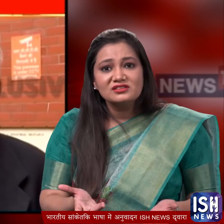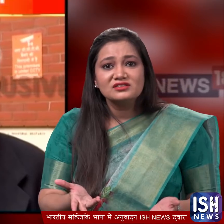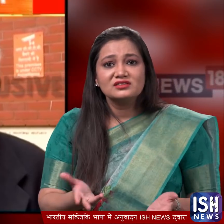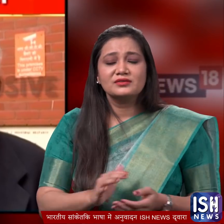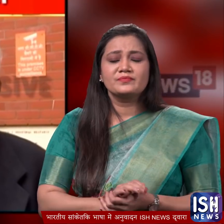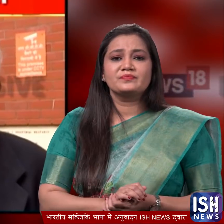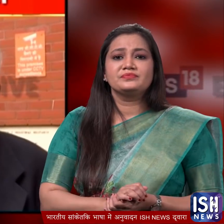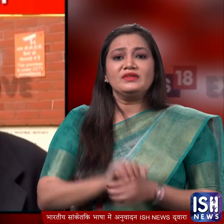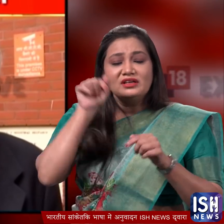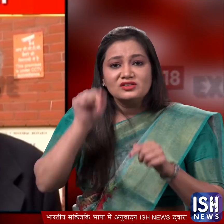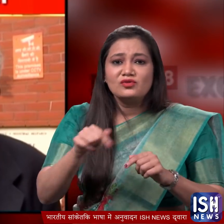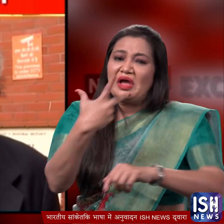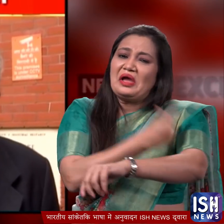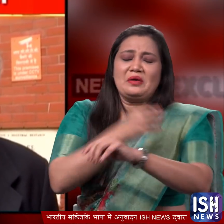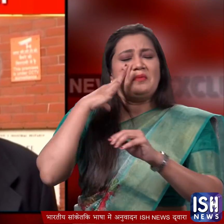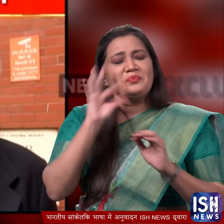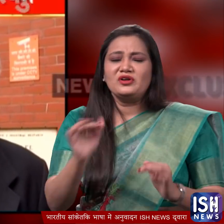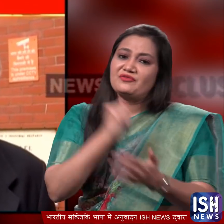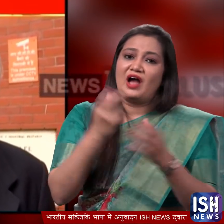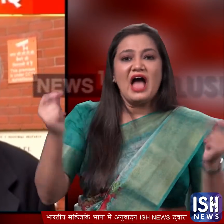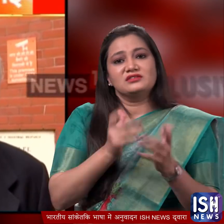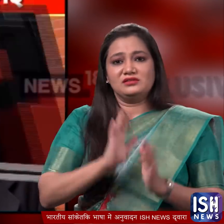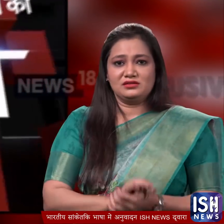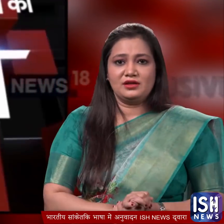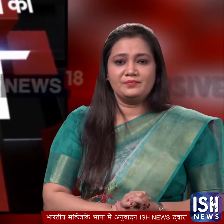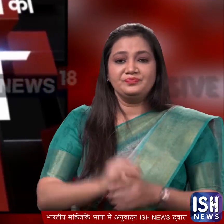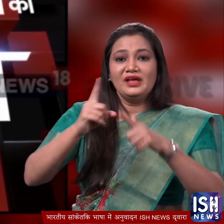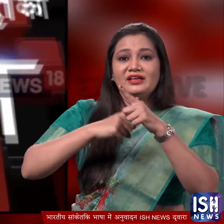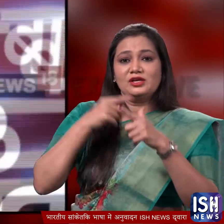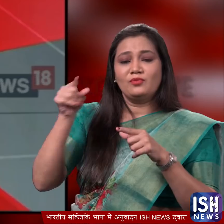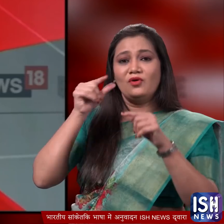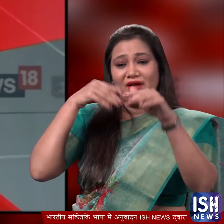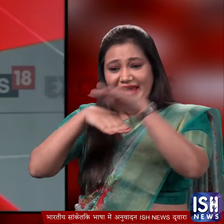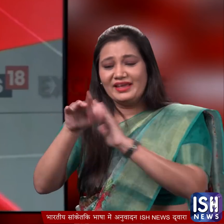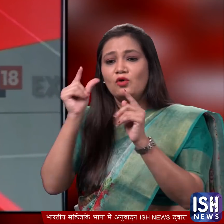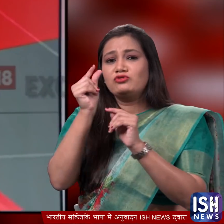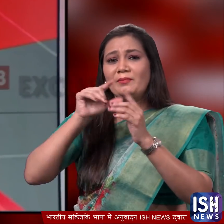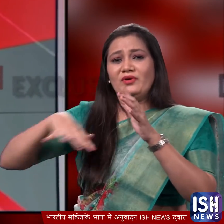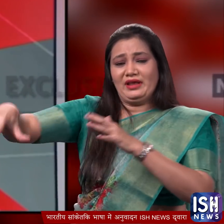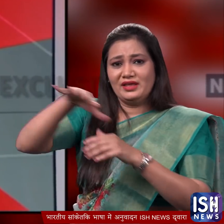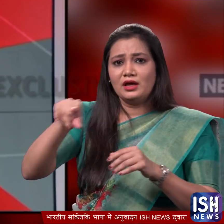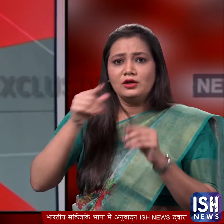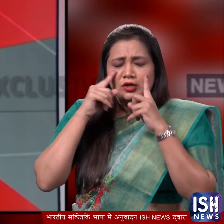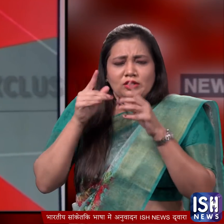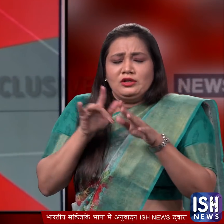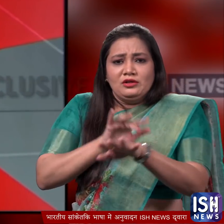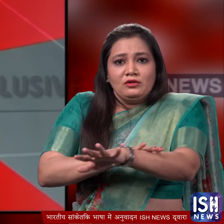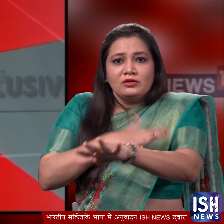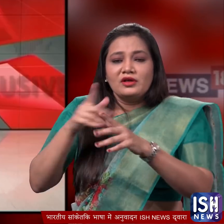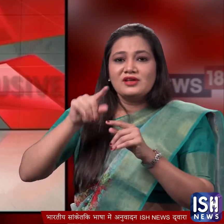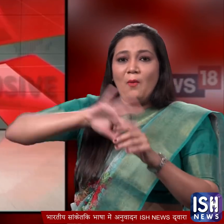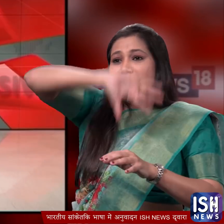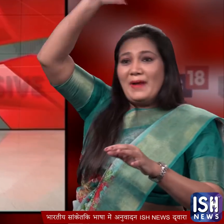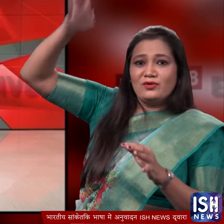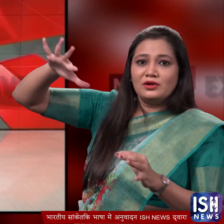जान चली गई है, तो इसलिए टीका सामने में लाना बहुत जरूरी था। जम्मू के उधमपुर से रोंगटे खड़े कर देने वाली कुछ तस्वीरें सामने आई,